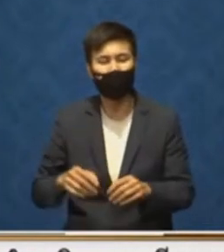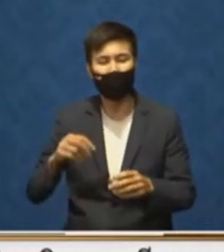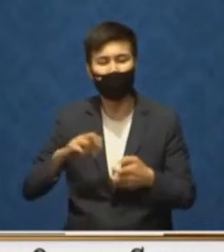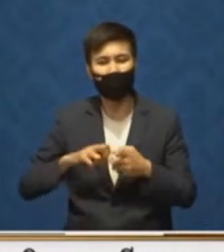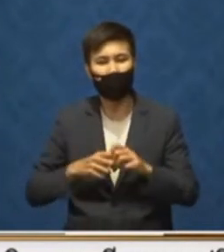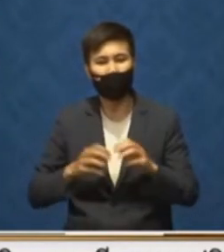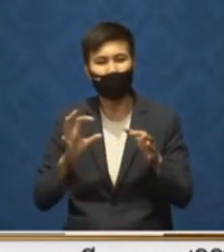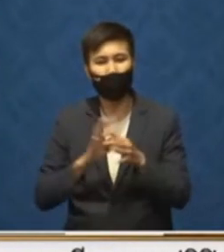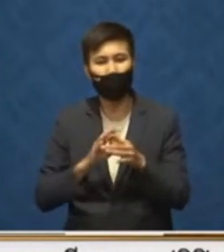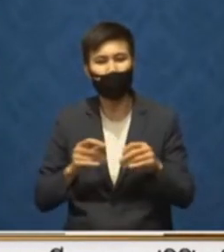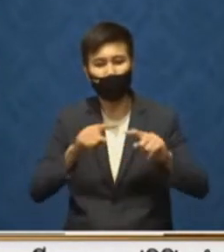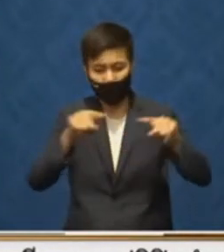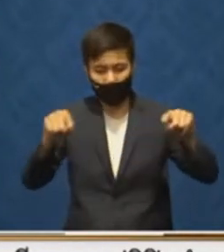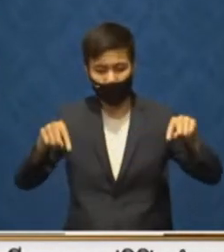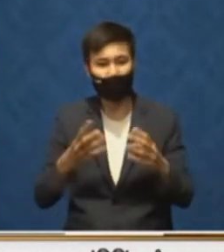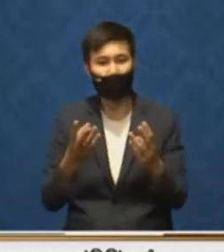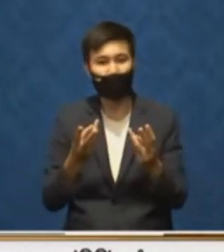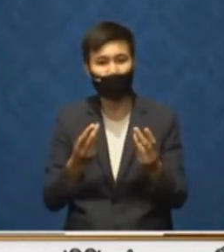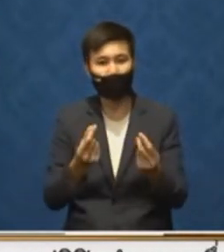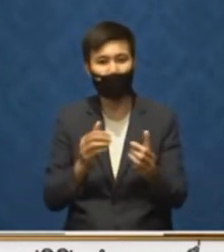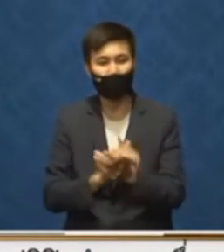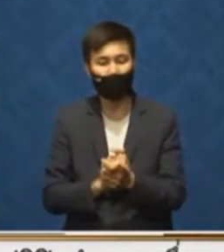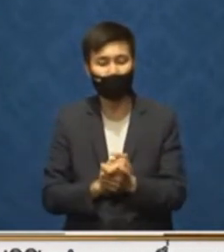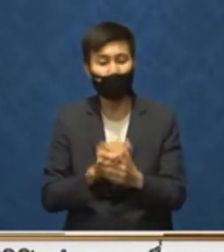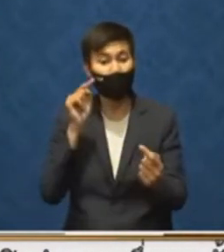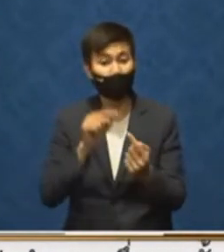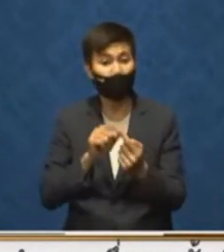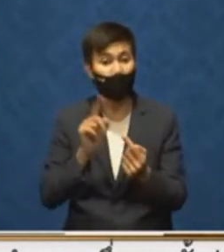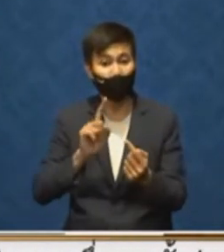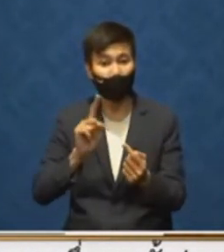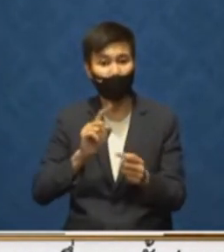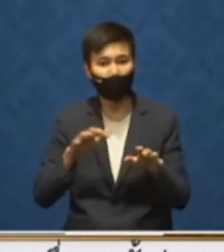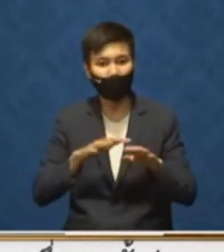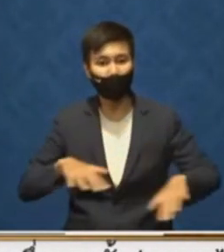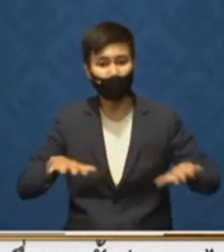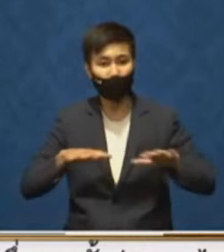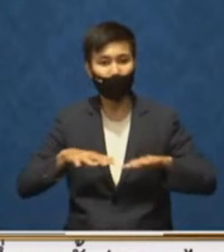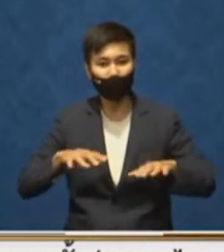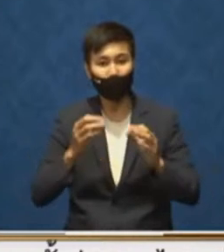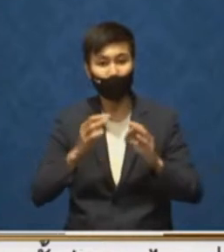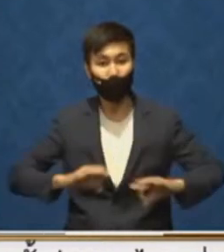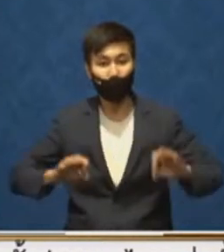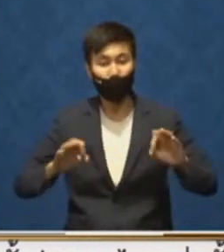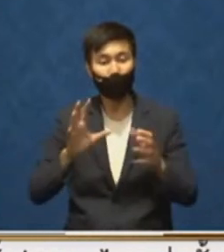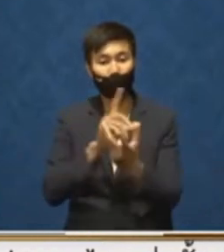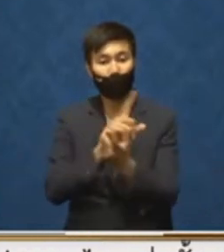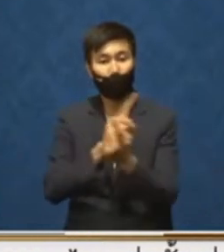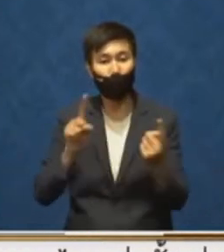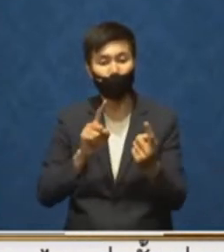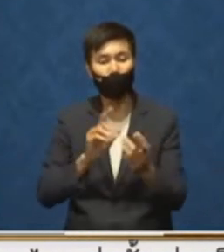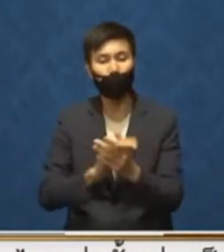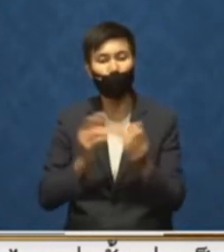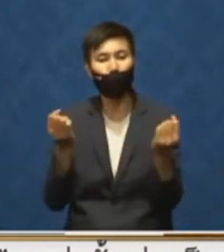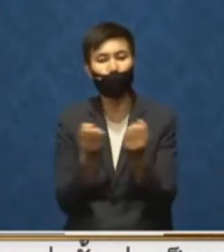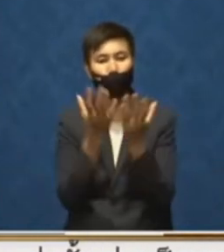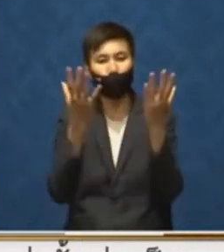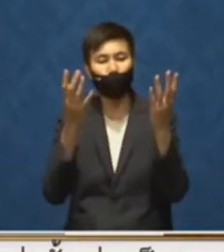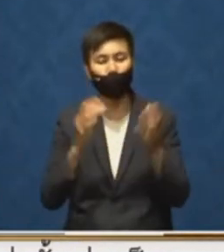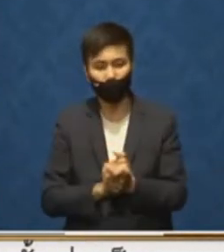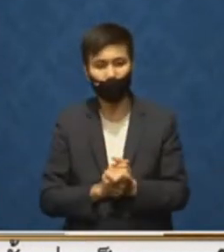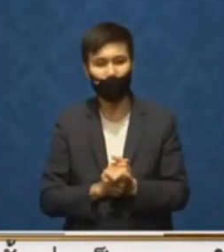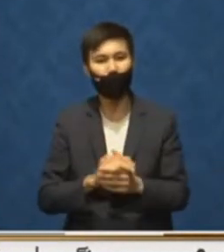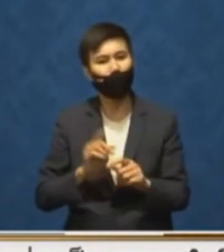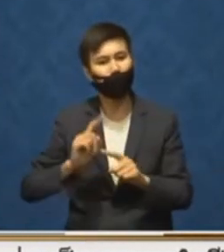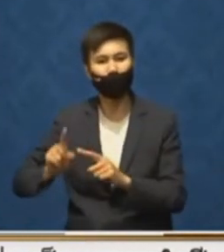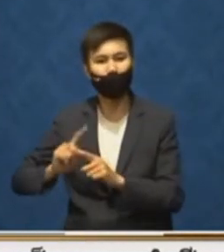เกี่ยวกับที่ดินที่เป็นที่มาของพื้นฐานทางสังคมและปากทองส่งผลกระทบต่อความมั่นคงตามมาในหลากหลายรูปแบบนะ